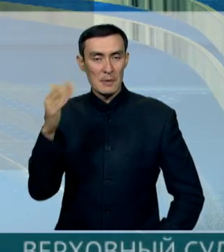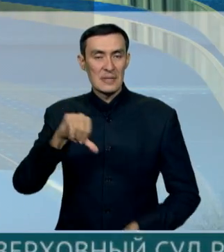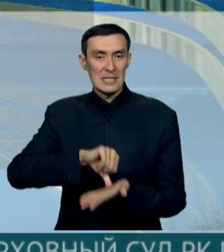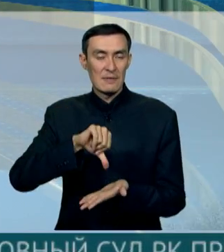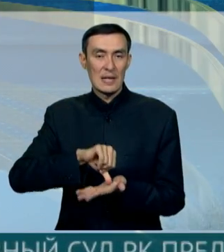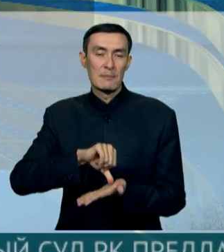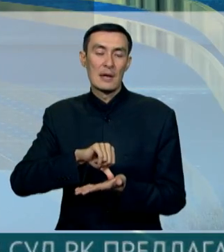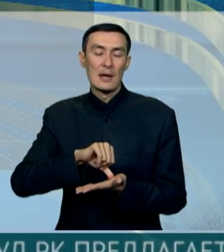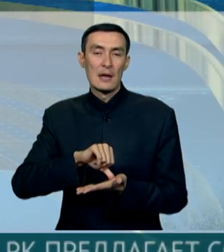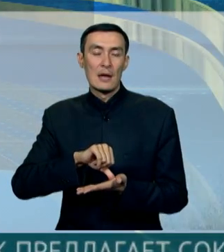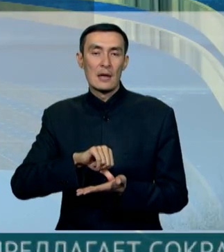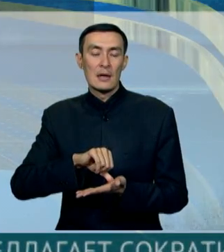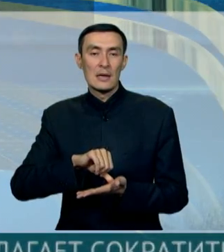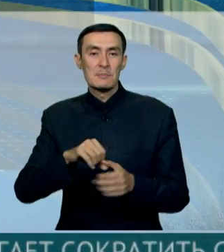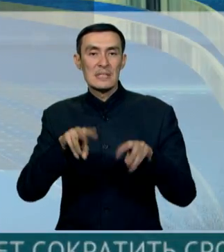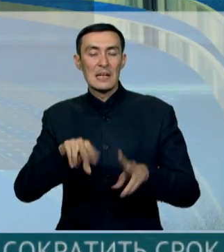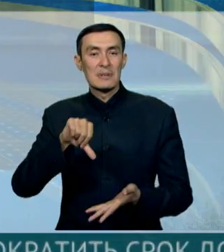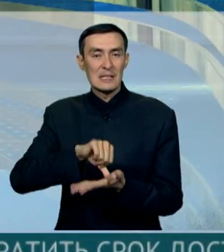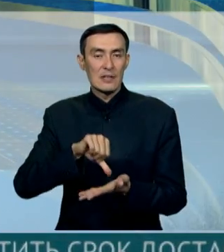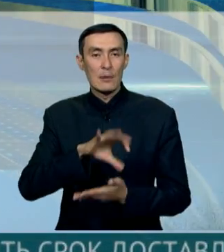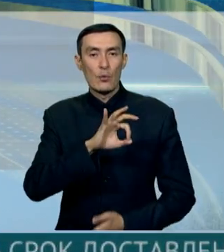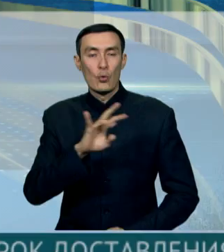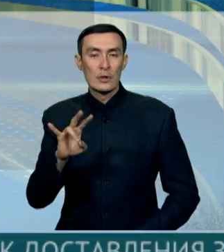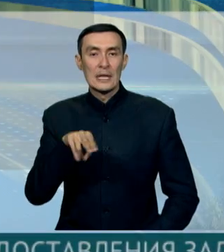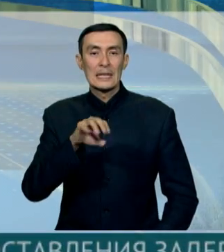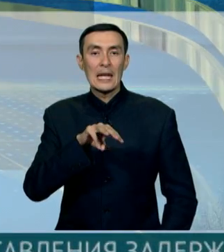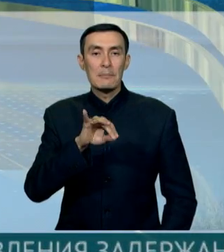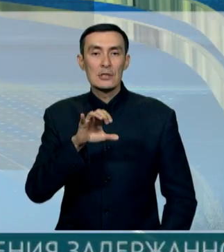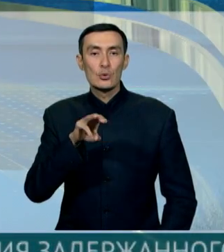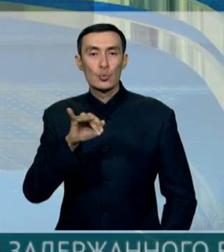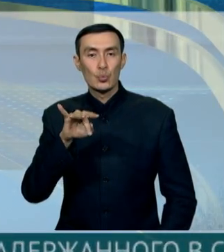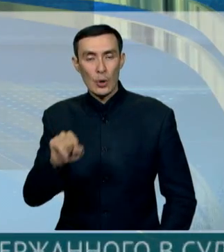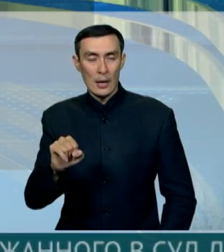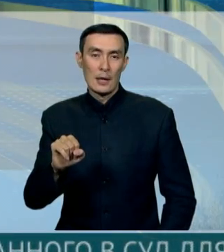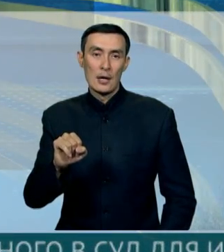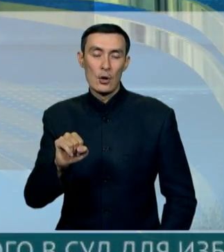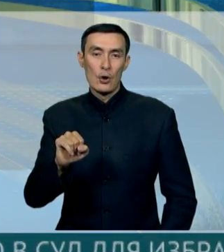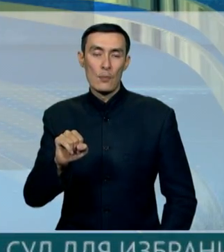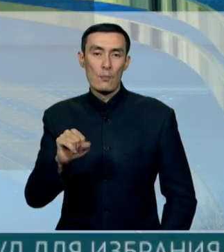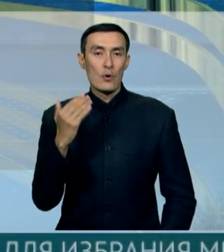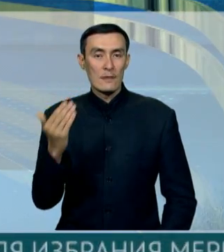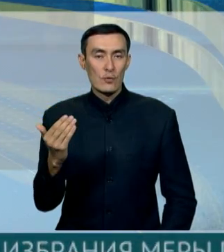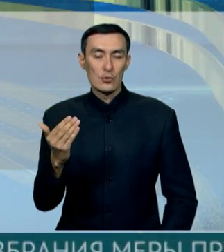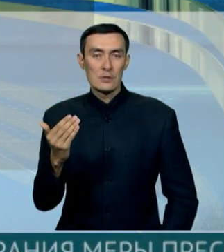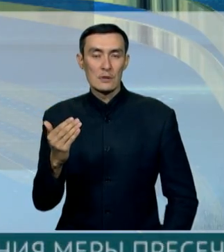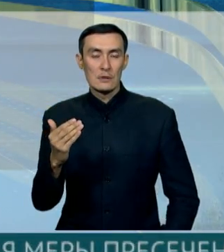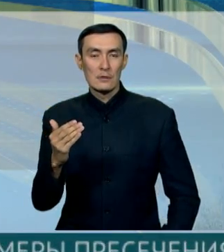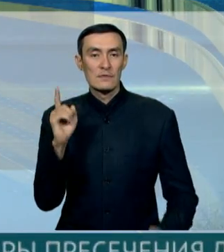представителями стран-гарантов, а также спецпредставителем ООН по Сирии Стаффаном де Мистурой. Собственно, его